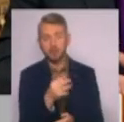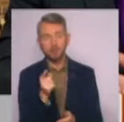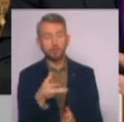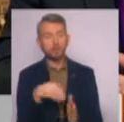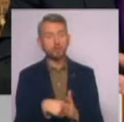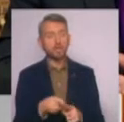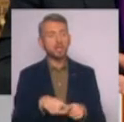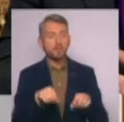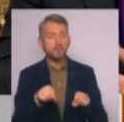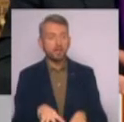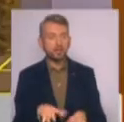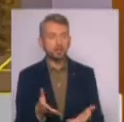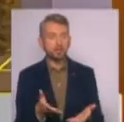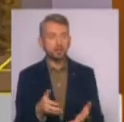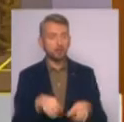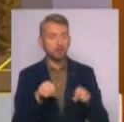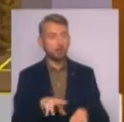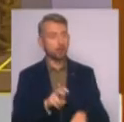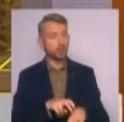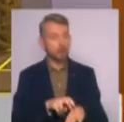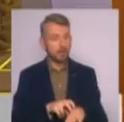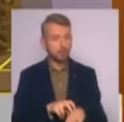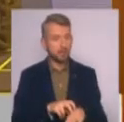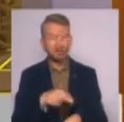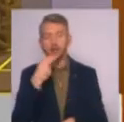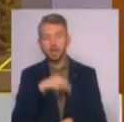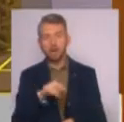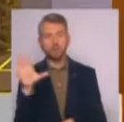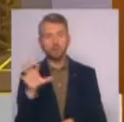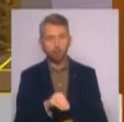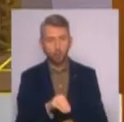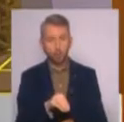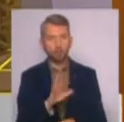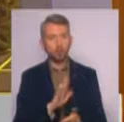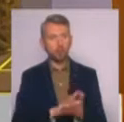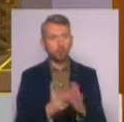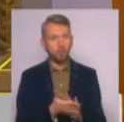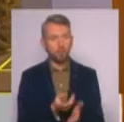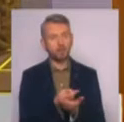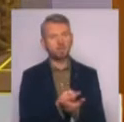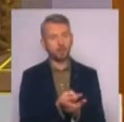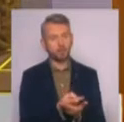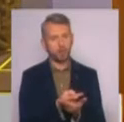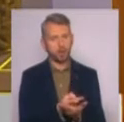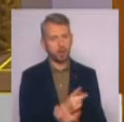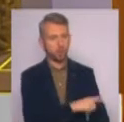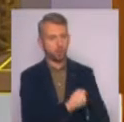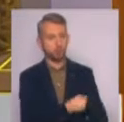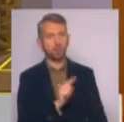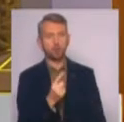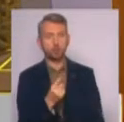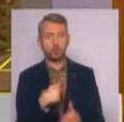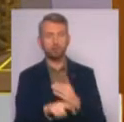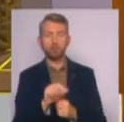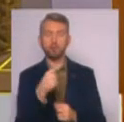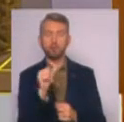це вирішує лікар. Краще всього в умовах стаціонару. Чому? Тому що в